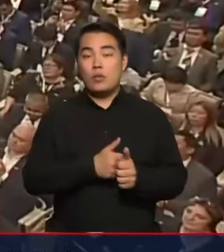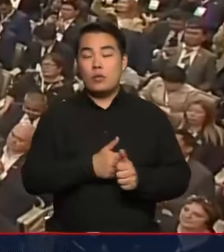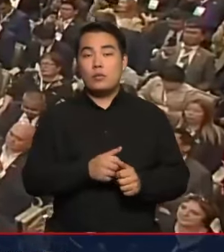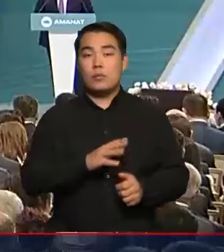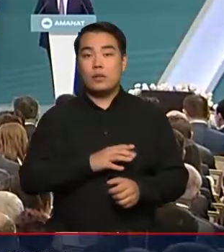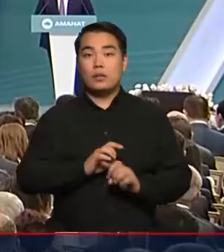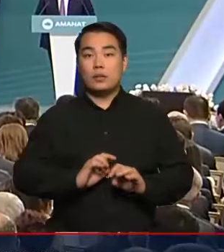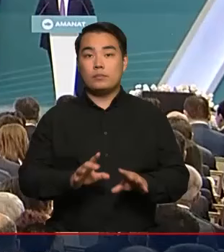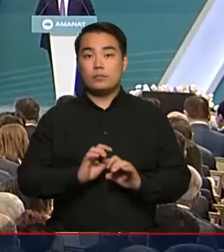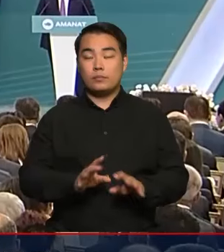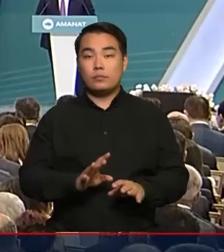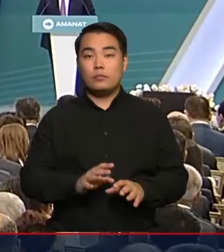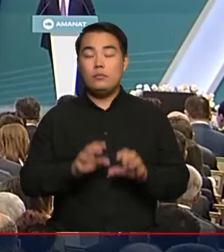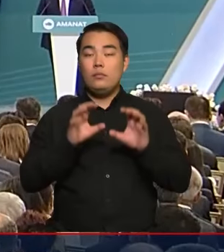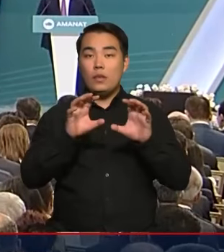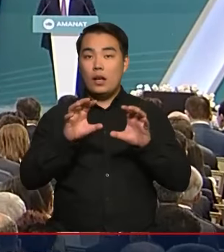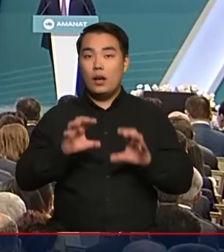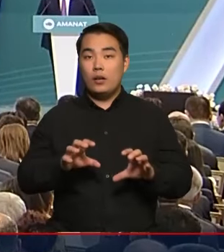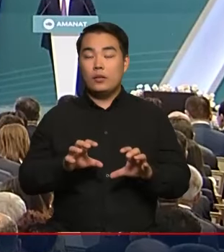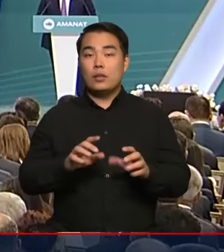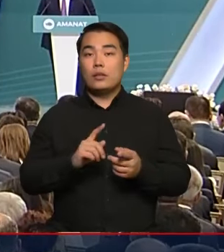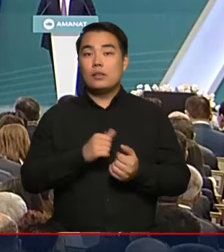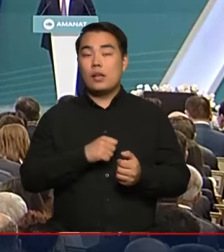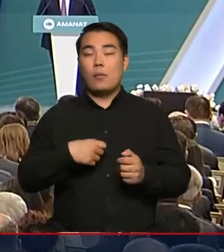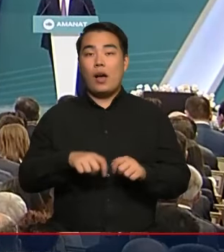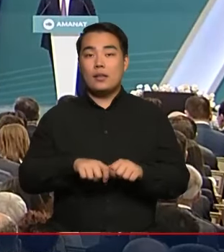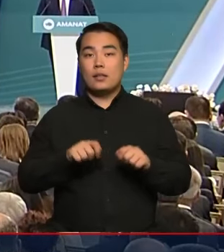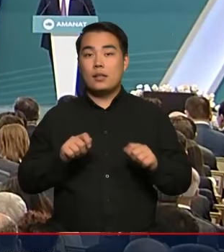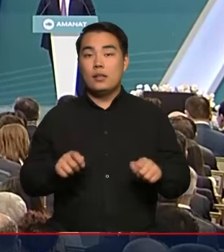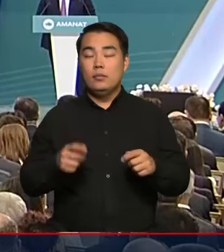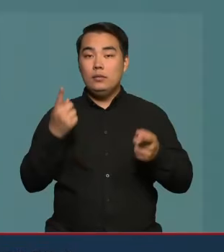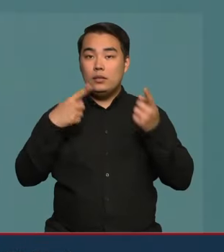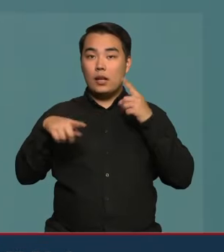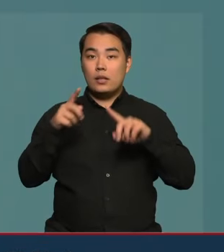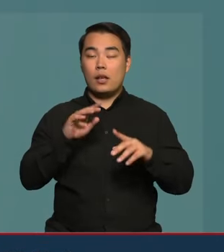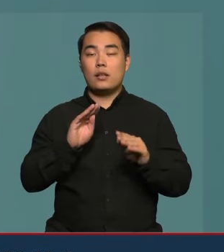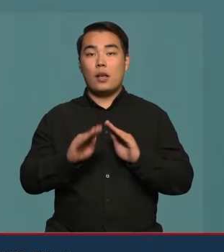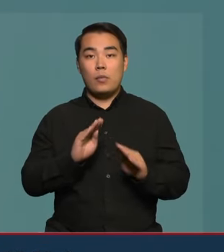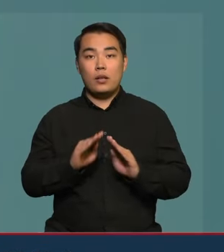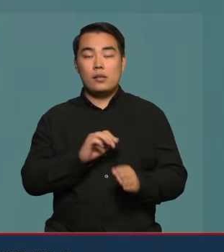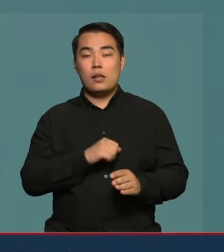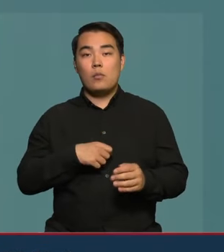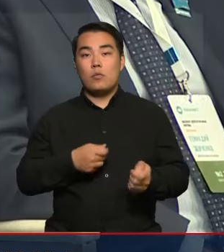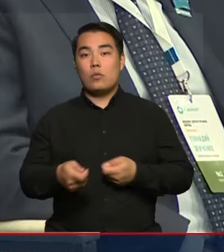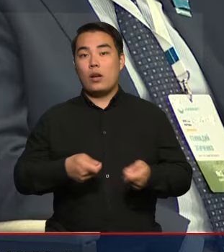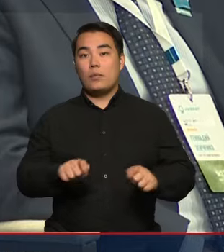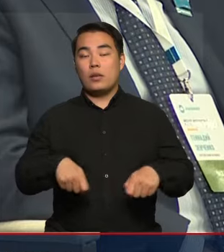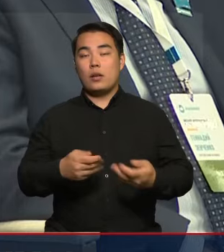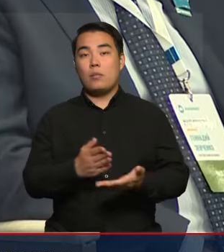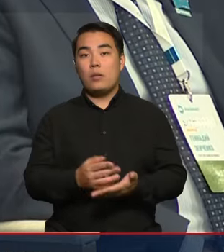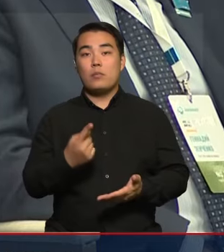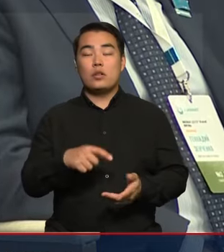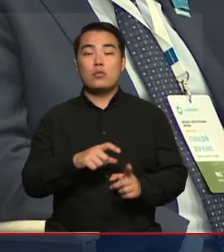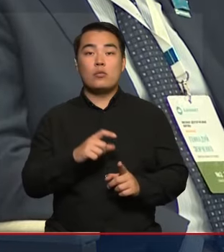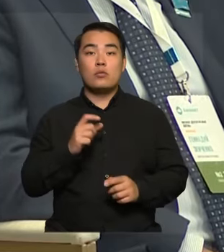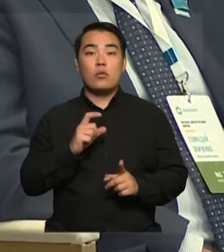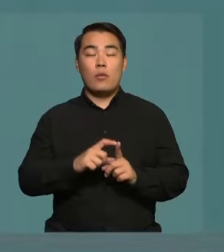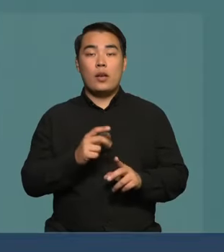алды. Заң шығару ісінде пікір алуандығы мен идеялардың шынайы бәсекесіне басымдық беріліп отыр. Бір сөзбен